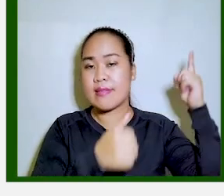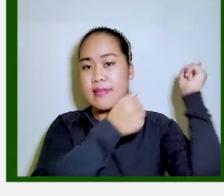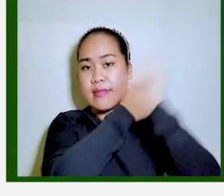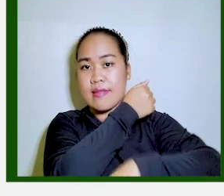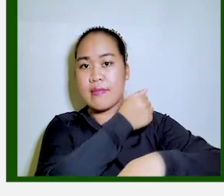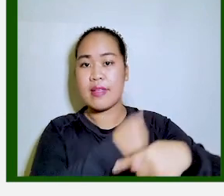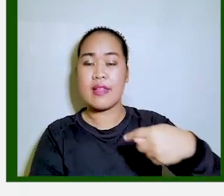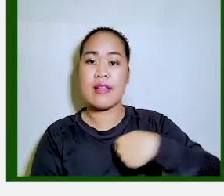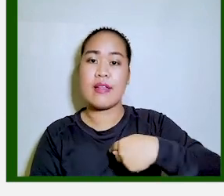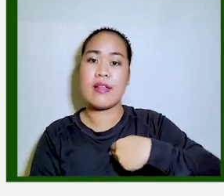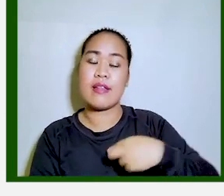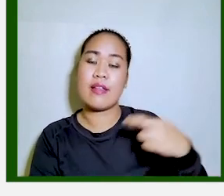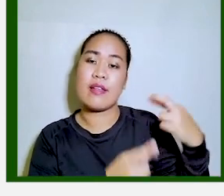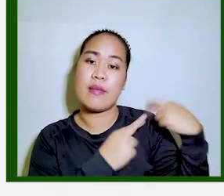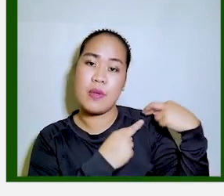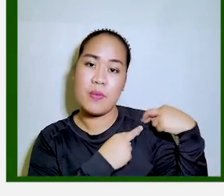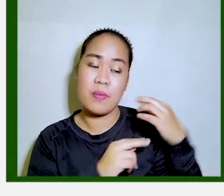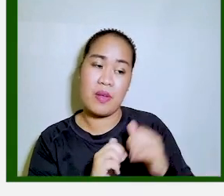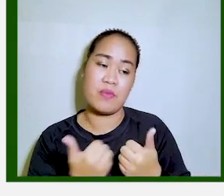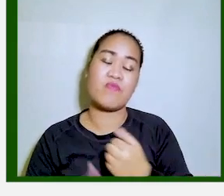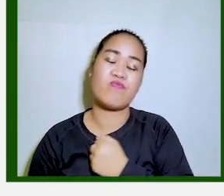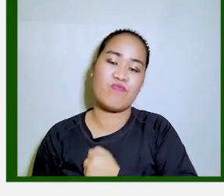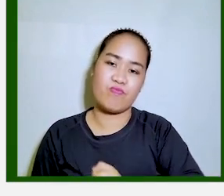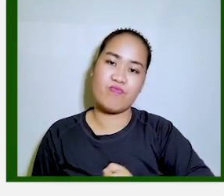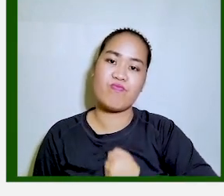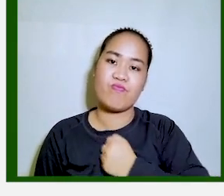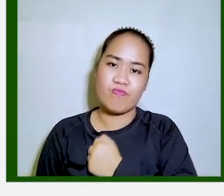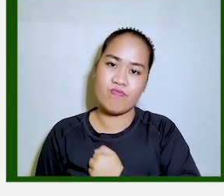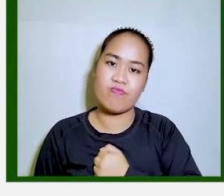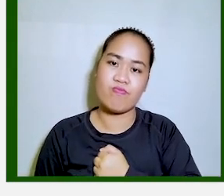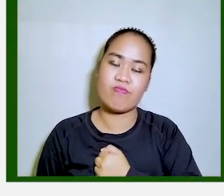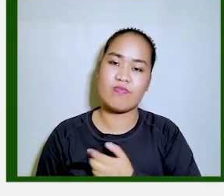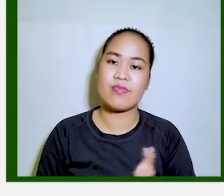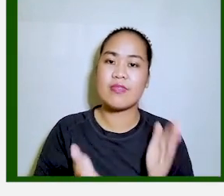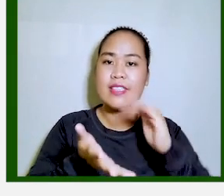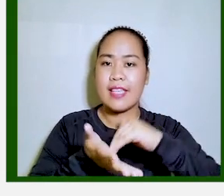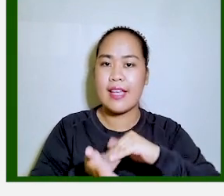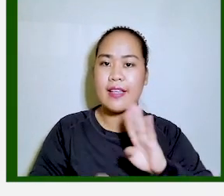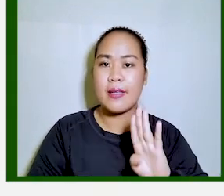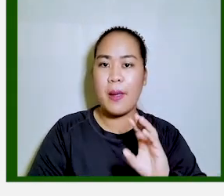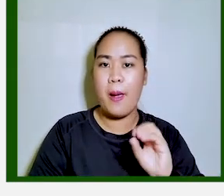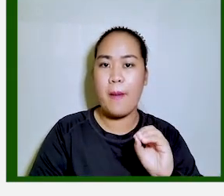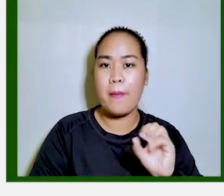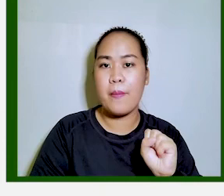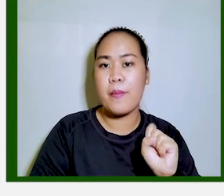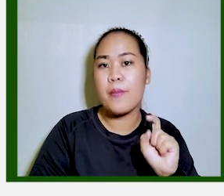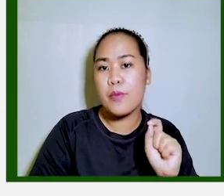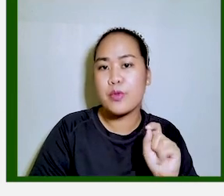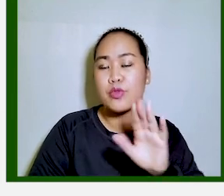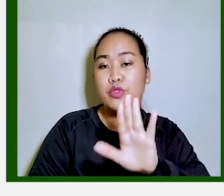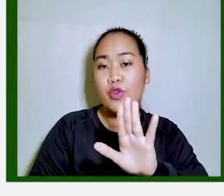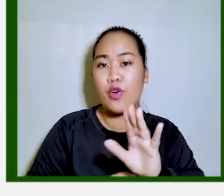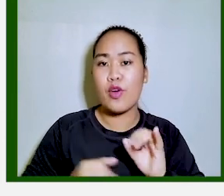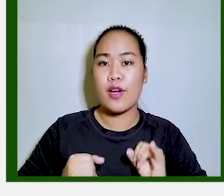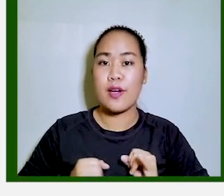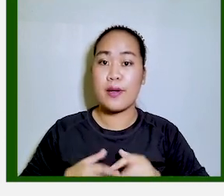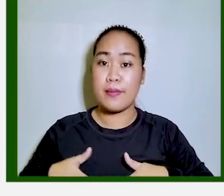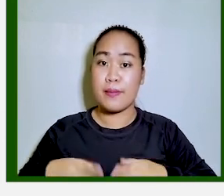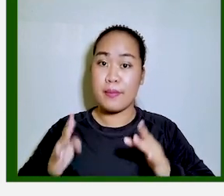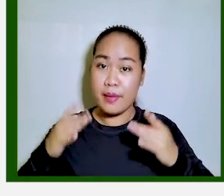talagang pasensya na po muna. Again, boost your immune system. No? So, tamang pagkain,